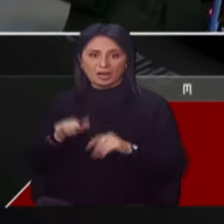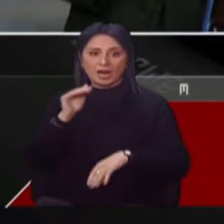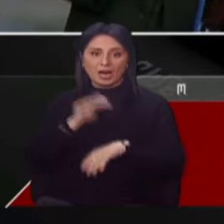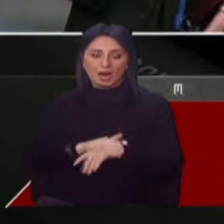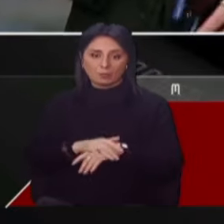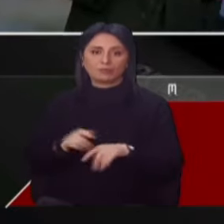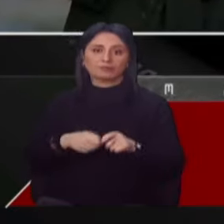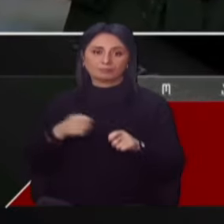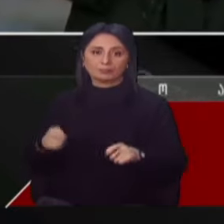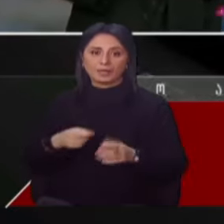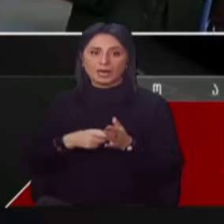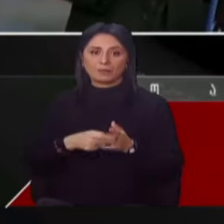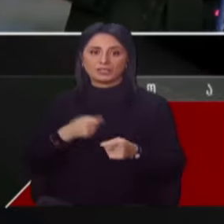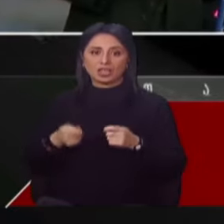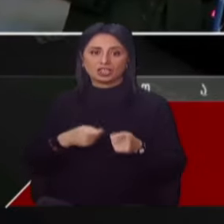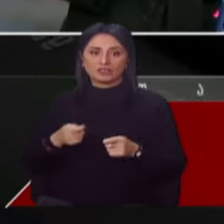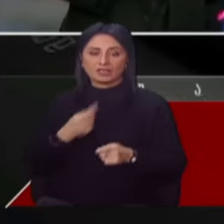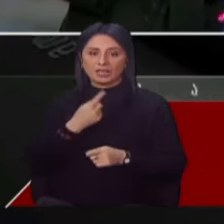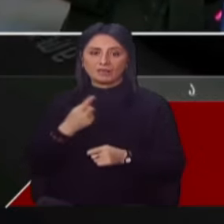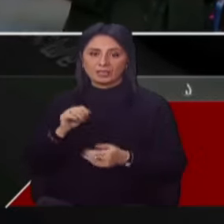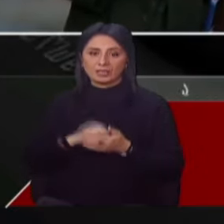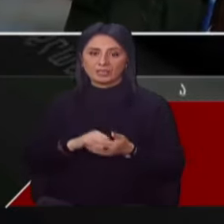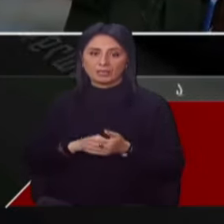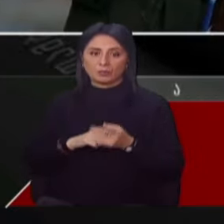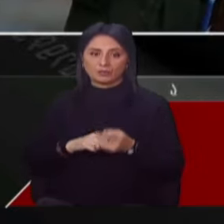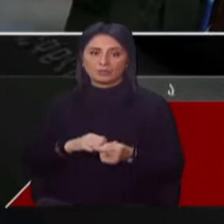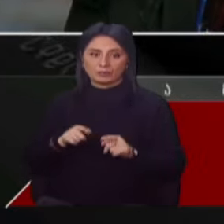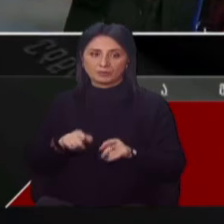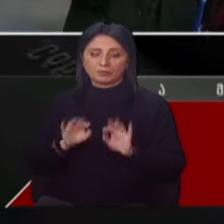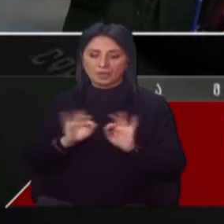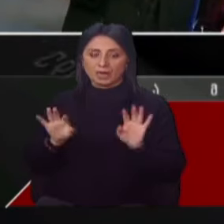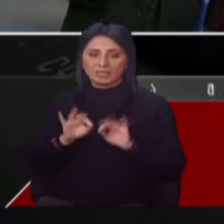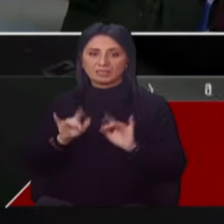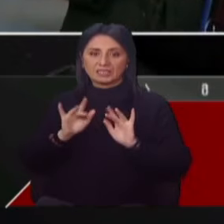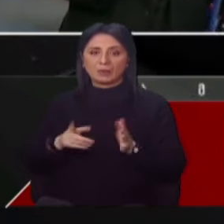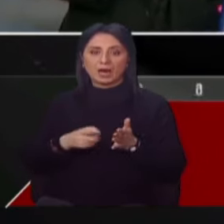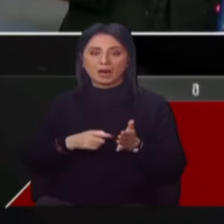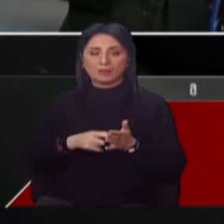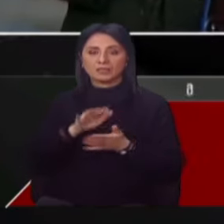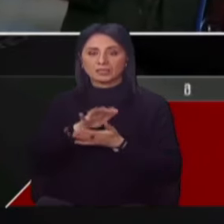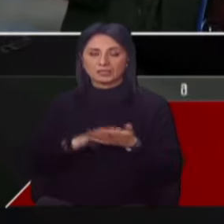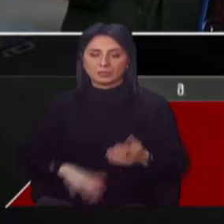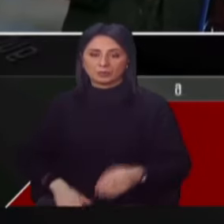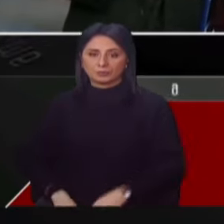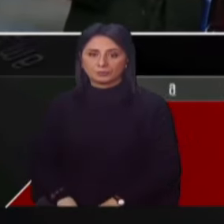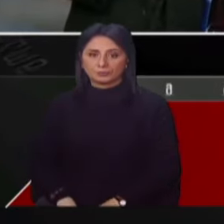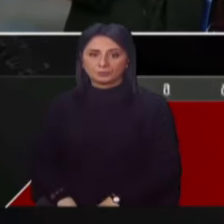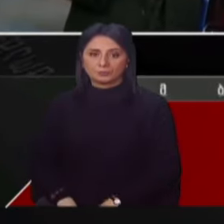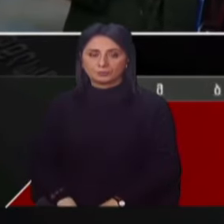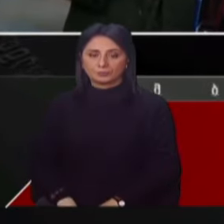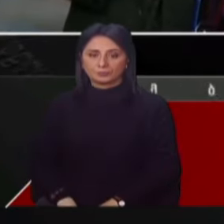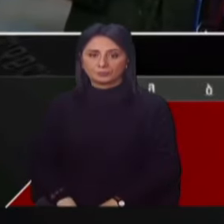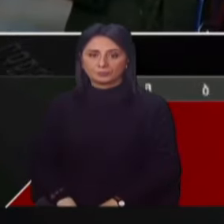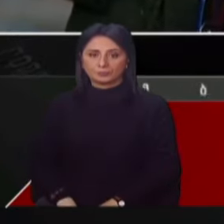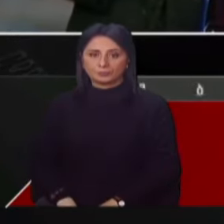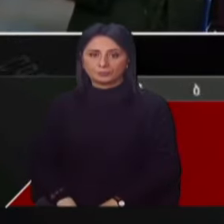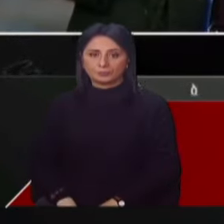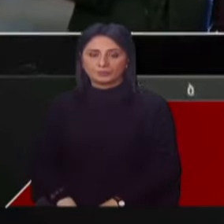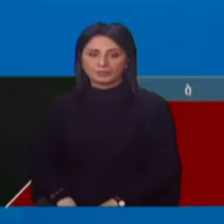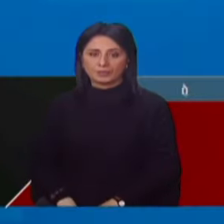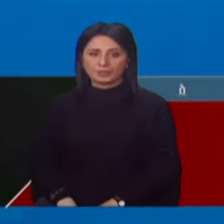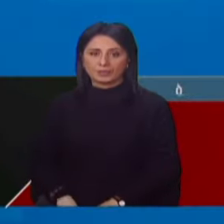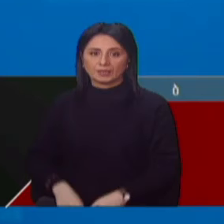იყოს გამოძიების გაჭიანურების ერთ-ერთი საფუძველი. მისივე განმარტებით, საქმეზე გამოძიება გრძელდება. Gracias por ver el video.